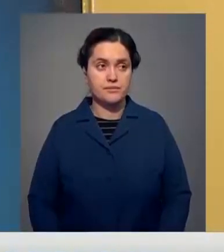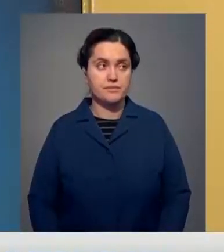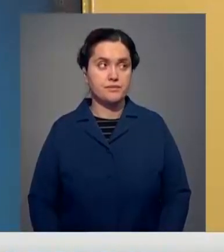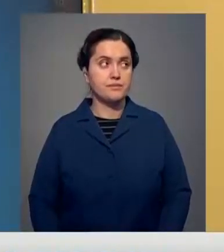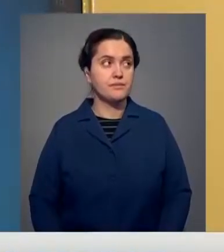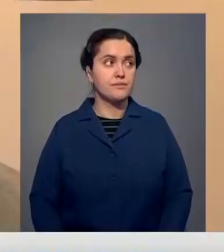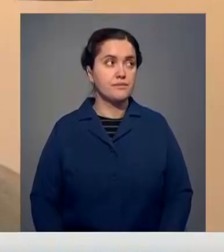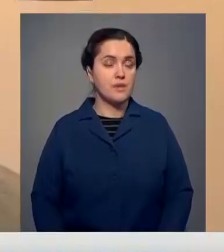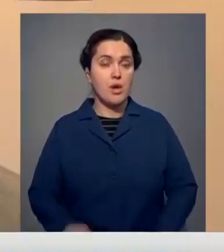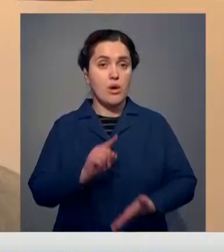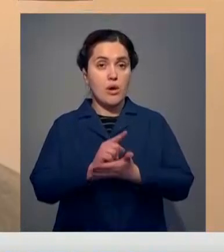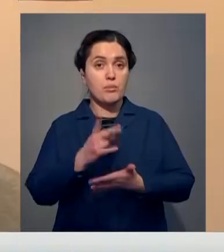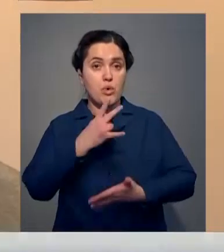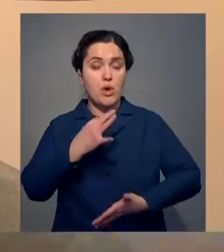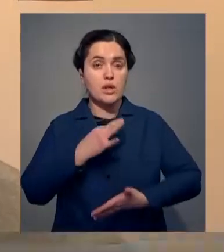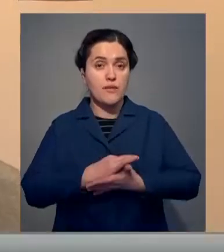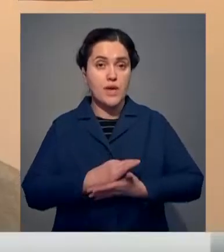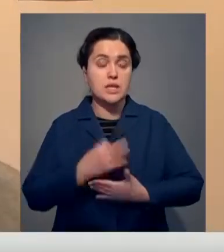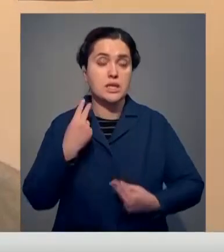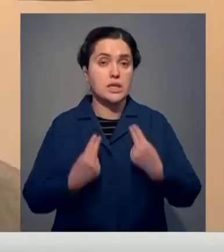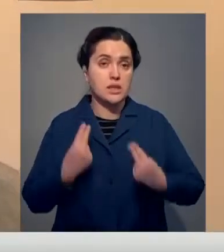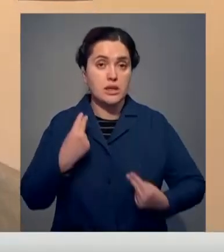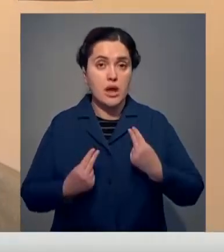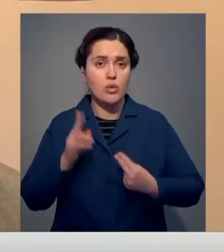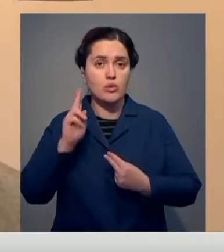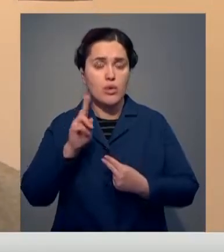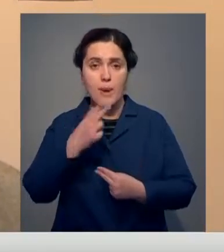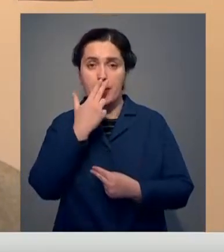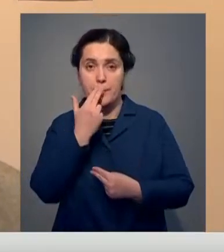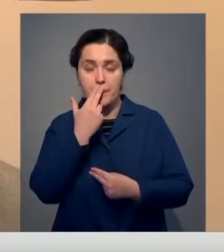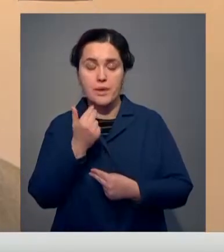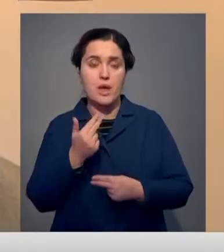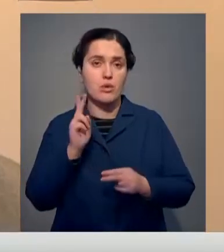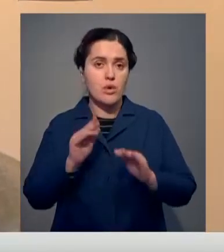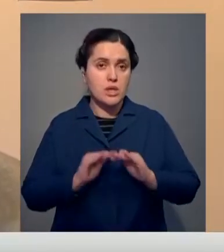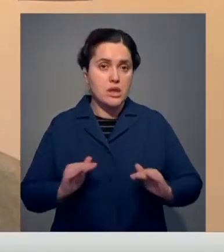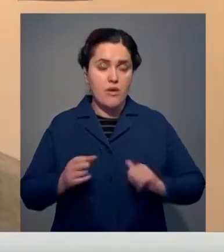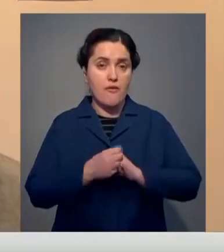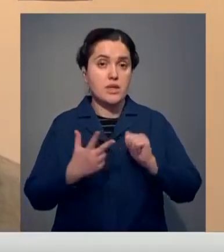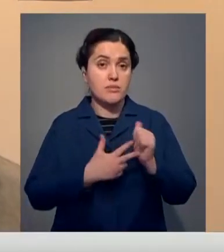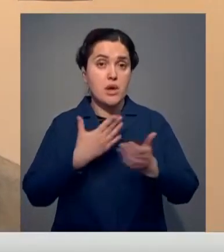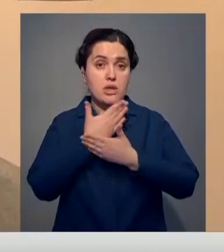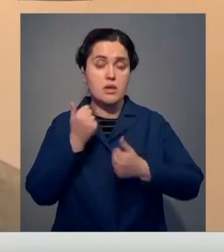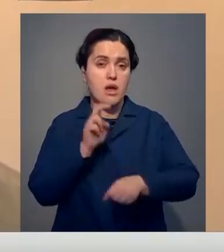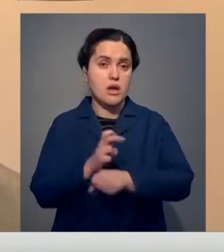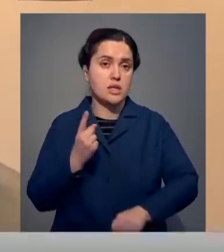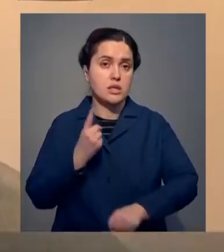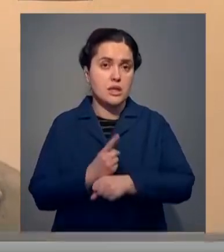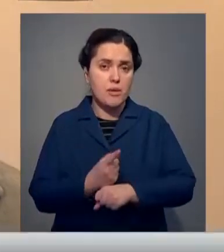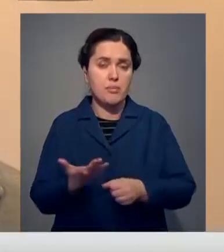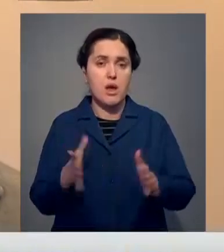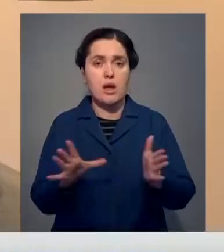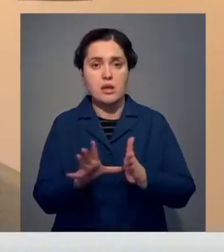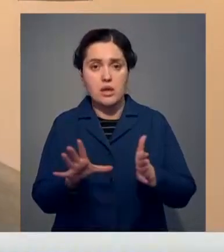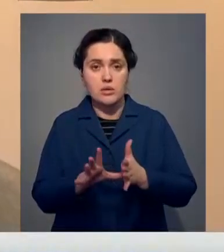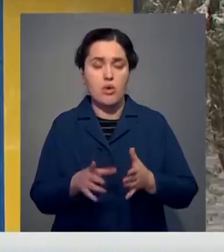принцип ответственной игры. Не допустить несовершеннолетних к участию в лотерее, будь то электронные, будь